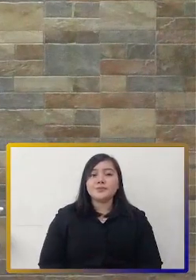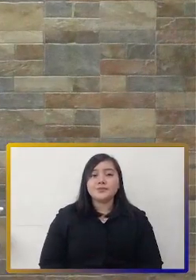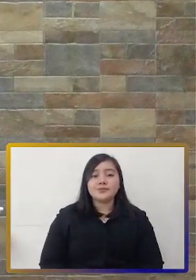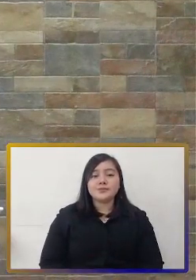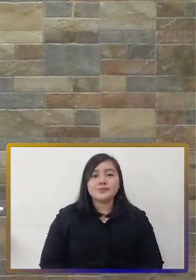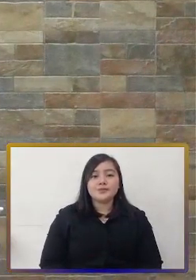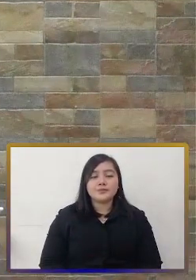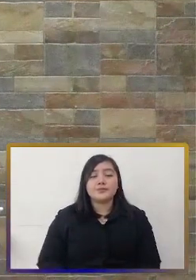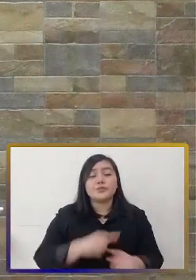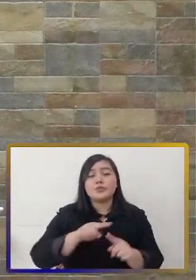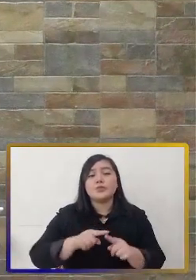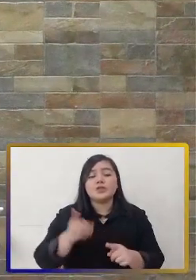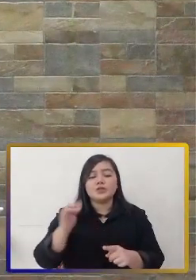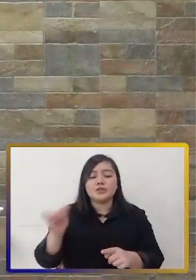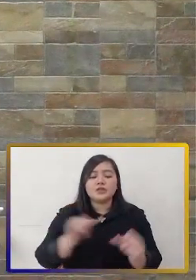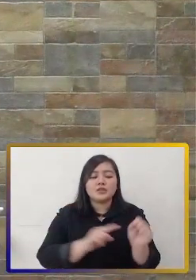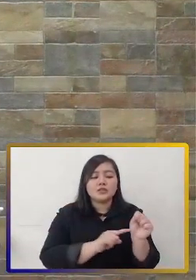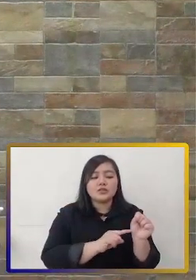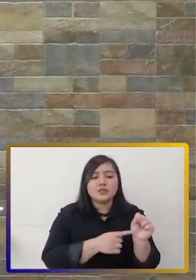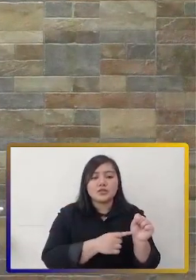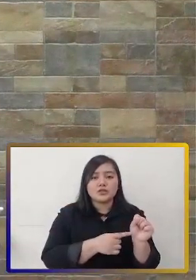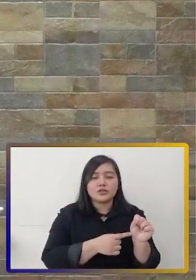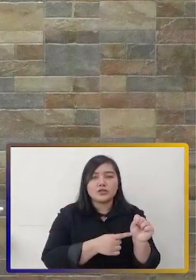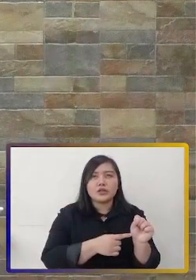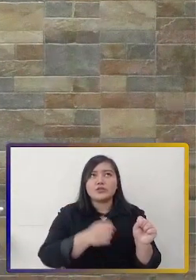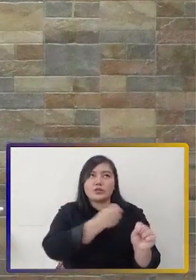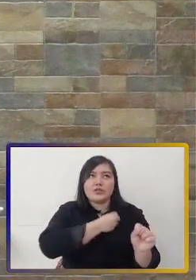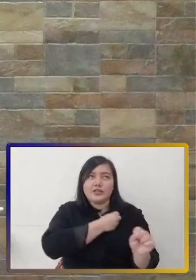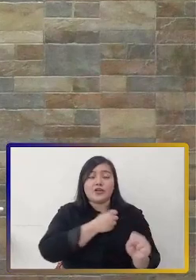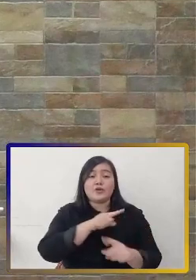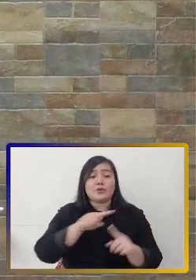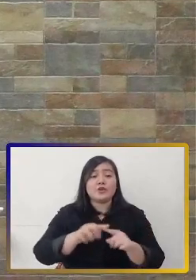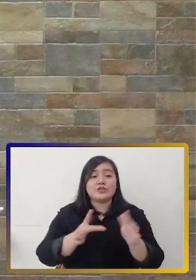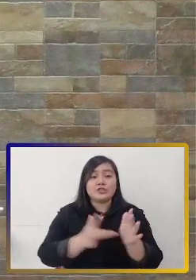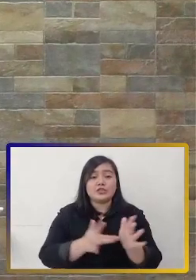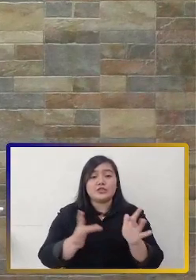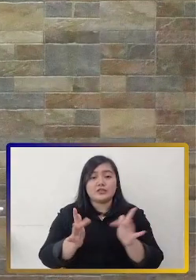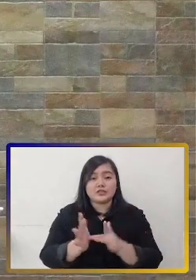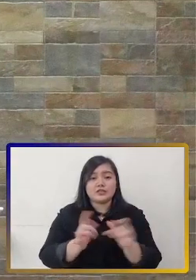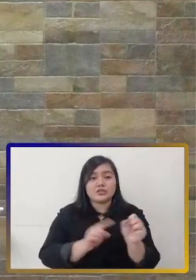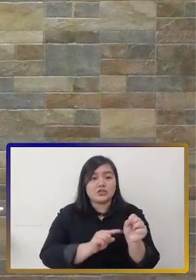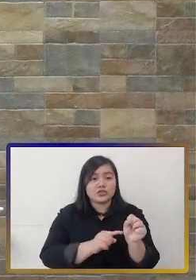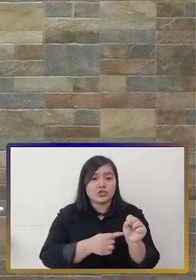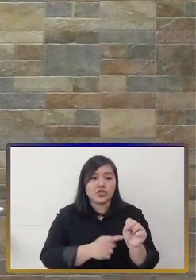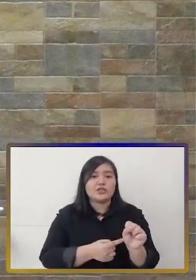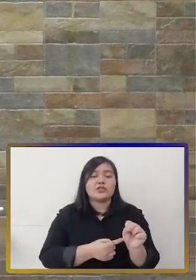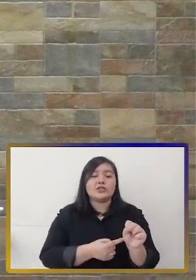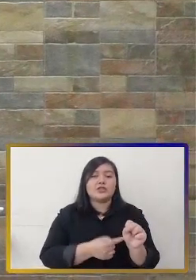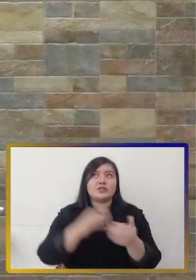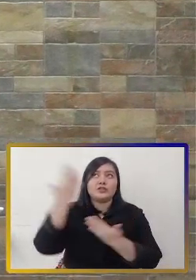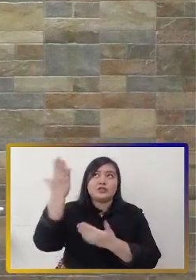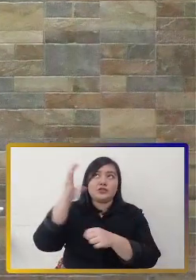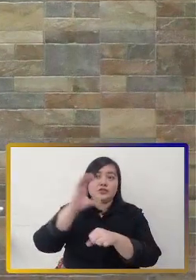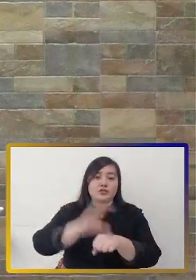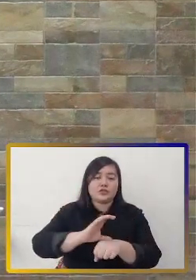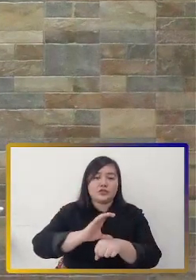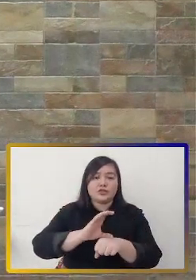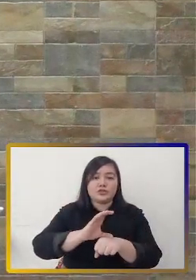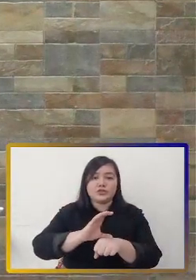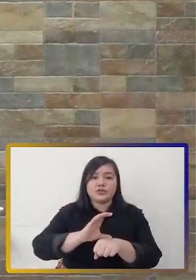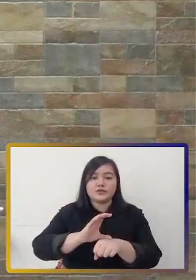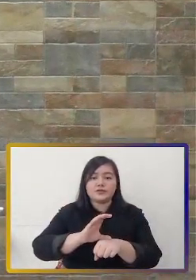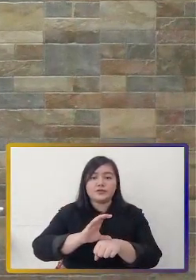nung sinimulan ng Panginoong Hesukristo, alright? Nung sinimulan ng Panginoong Hesukristo ang kanyang iglesia, primarily